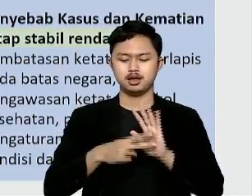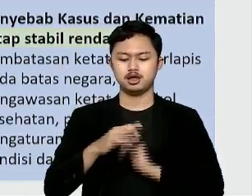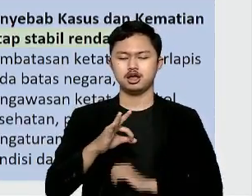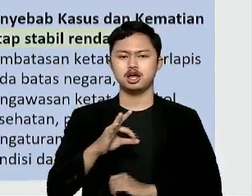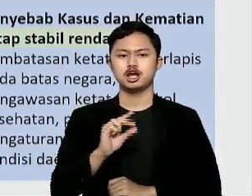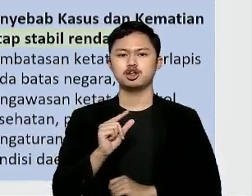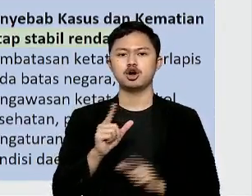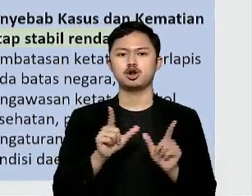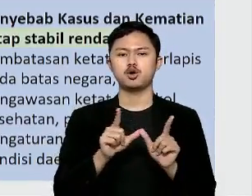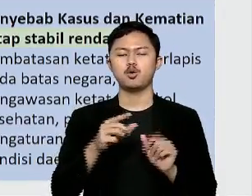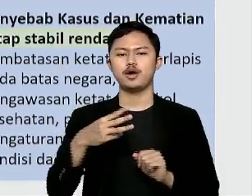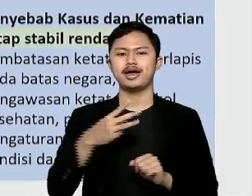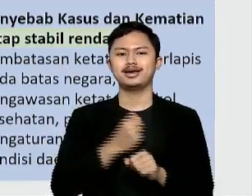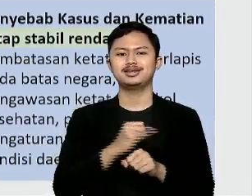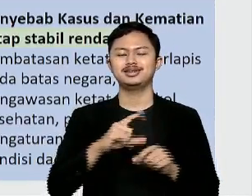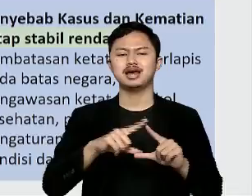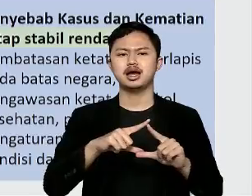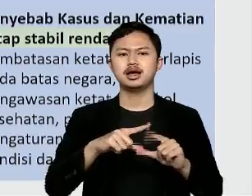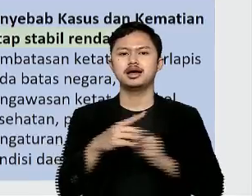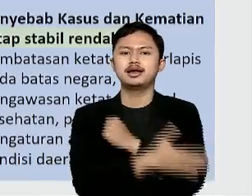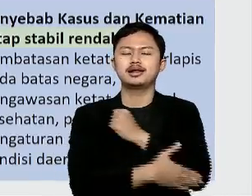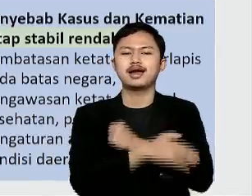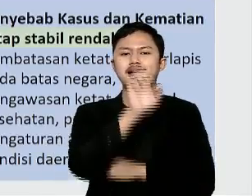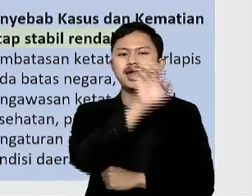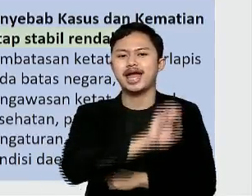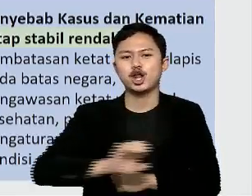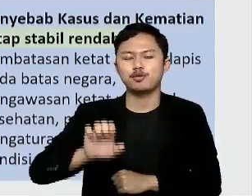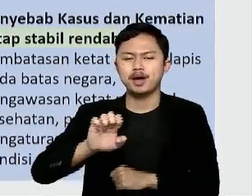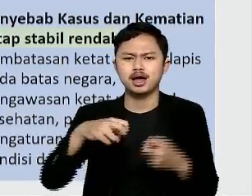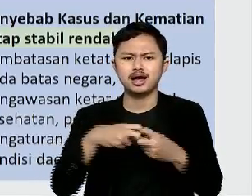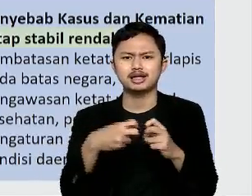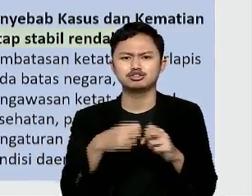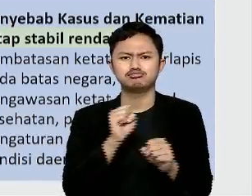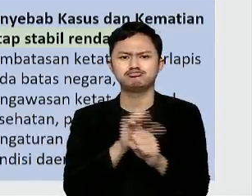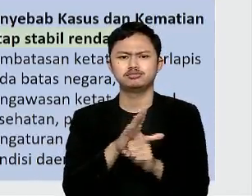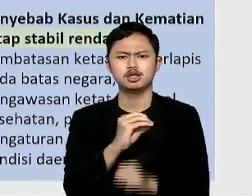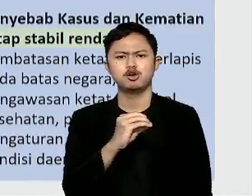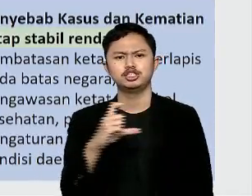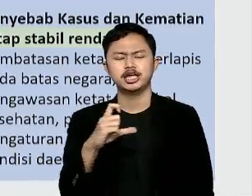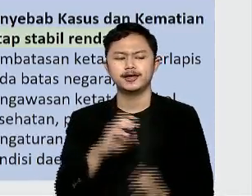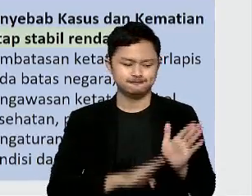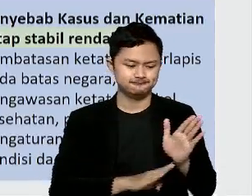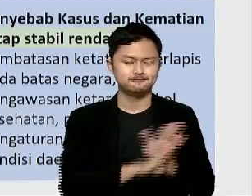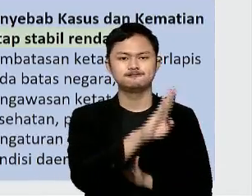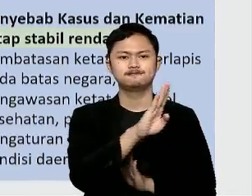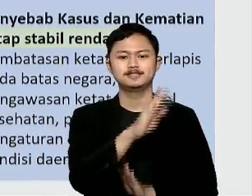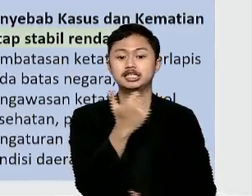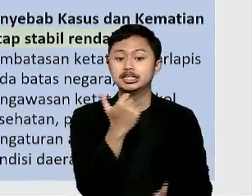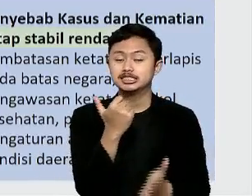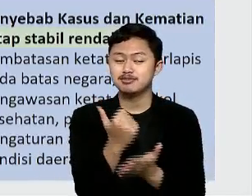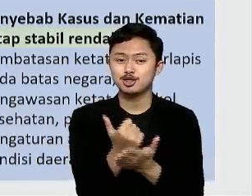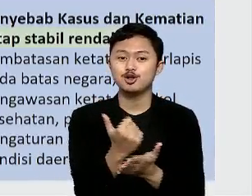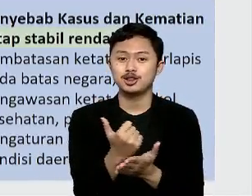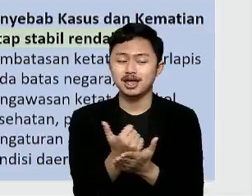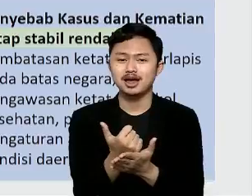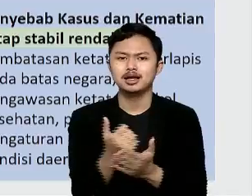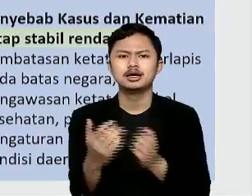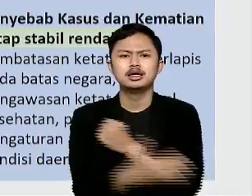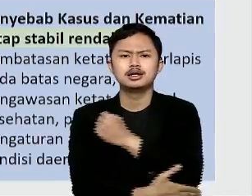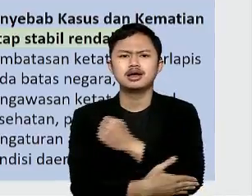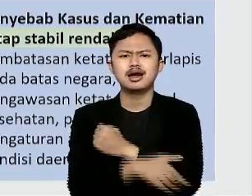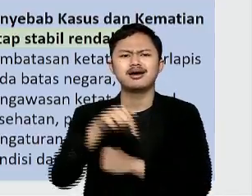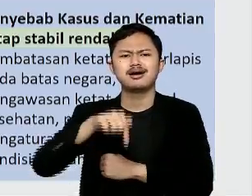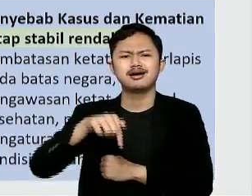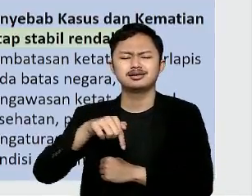di Eropa dengan kasus Omikron yang terus mengalami peningkatan tajam. Padahal vaksin dosis lengkap